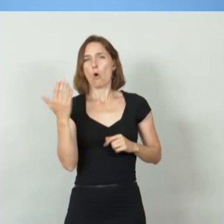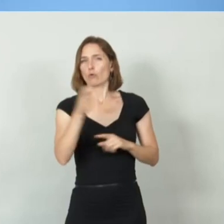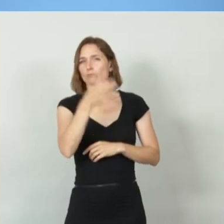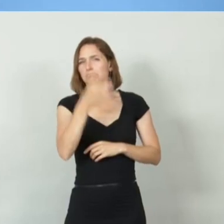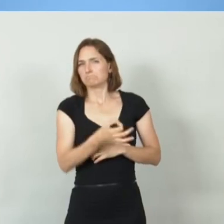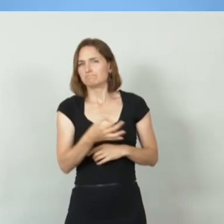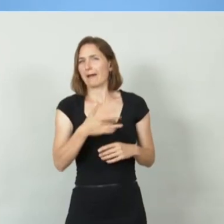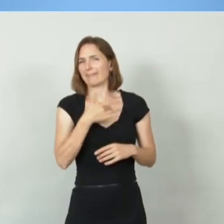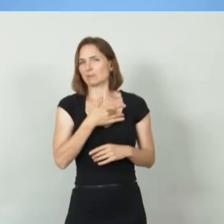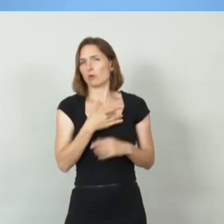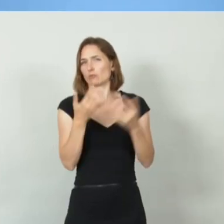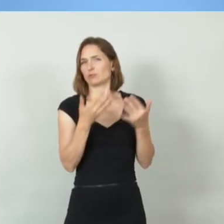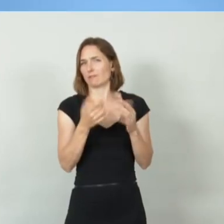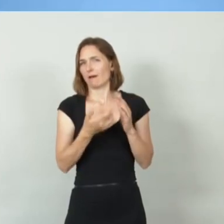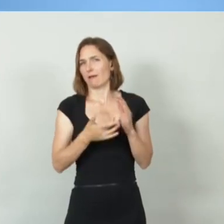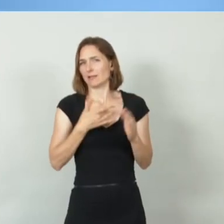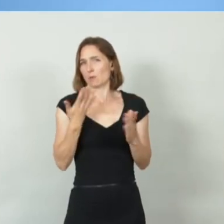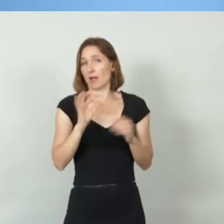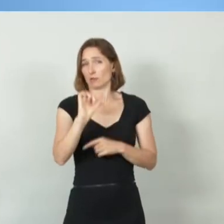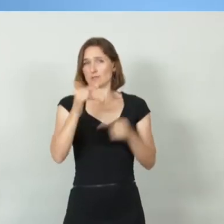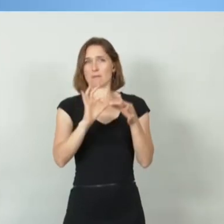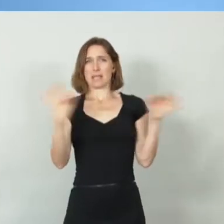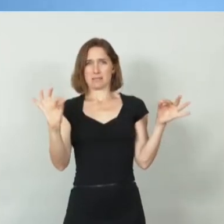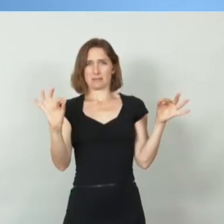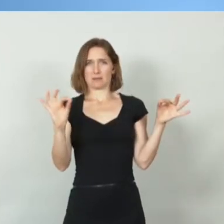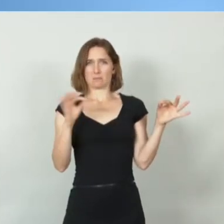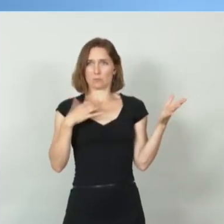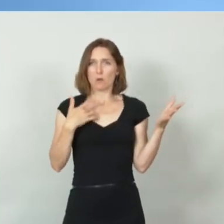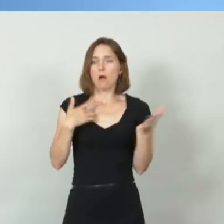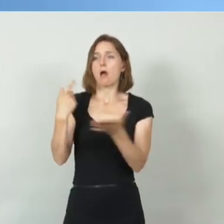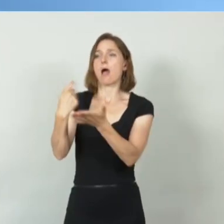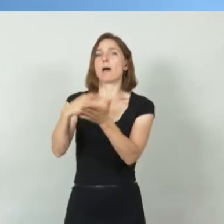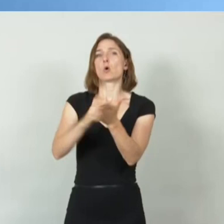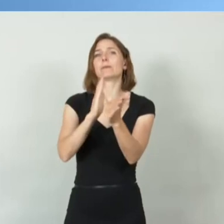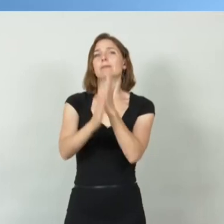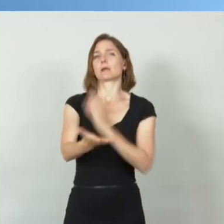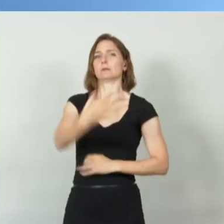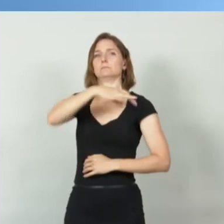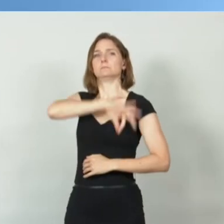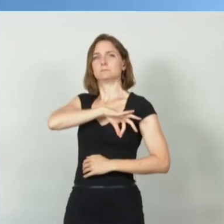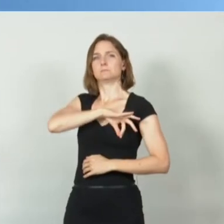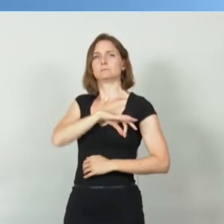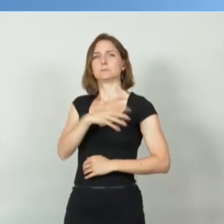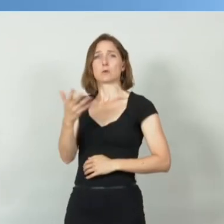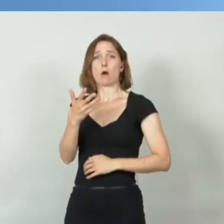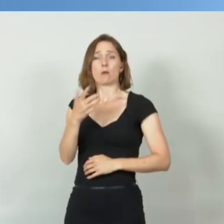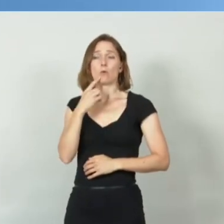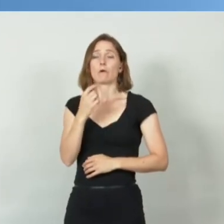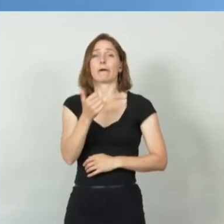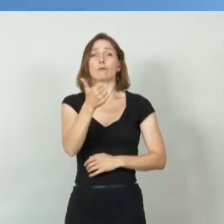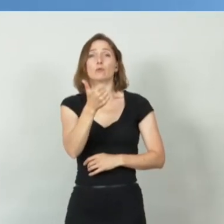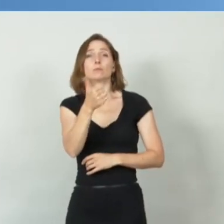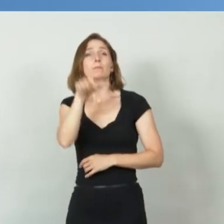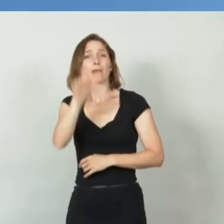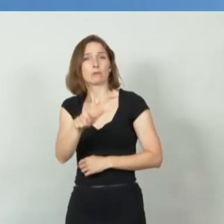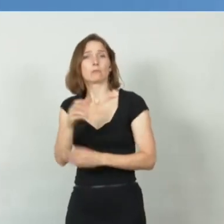dans ce même tableau c'est la deuxième ligne les produits des impôts des impositions directes ça c'est quoi mais en fait c'est combien par habitant la ville de Grenoble